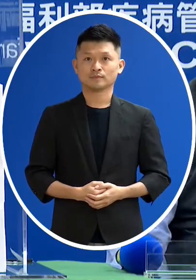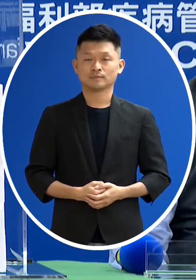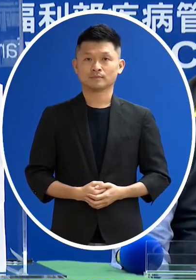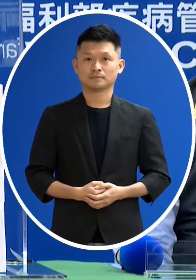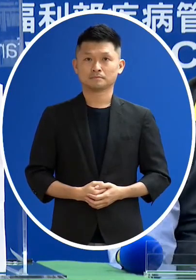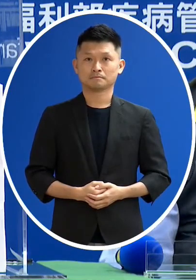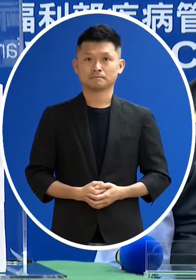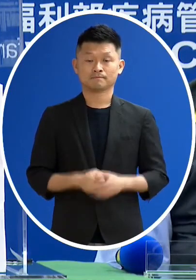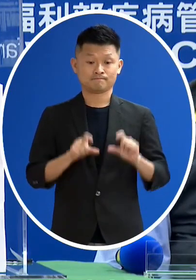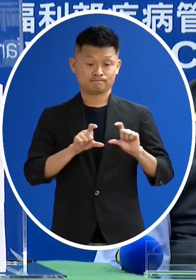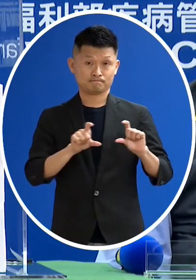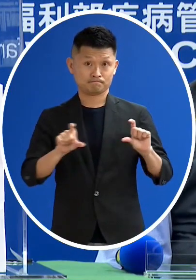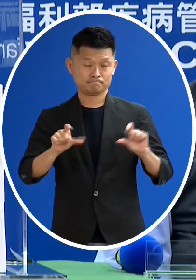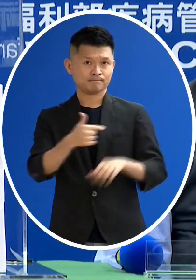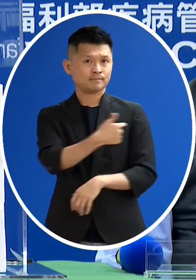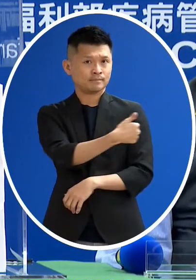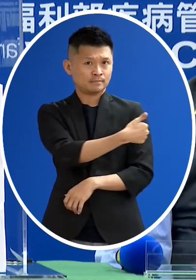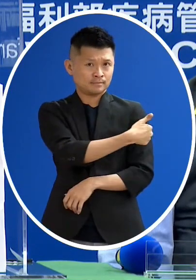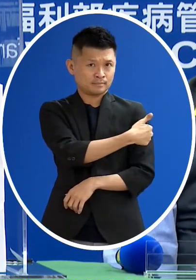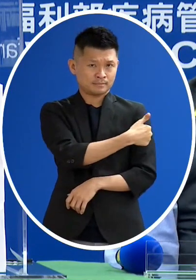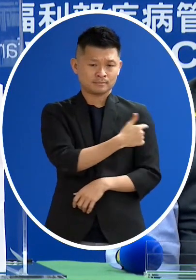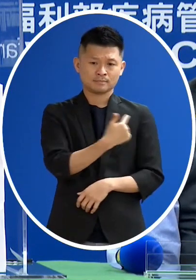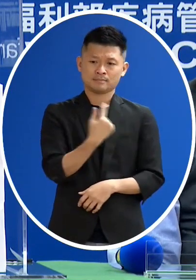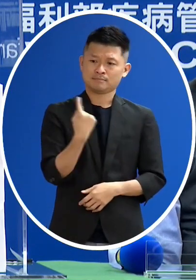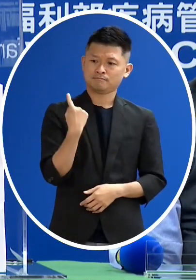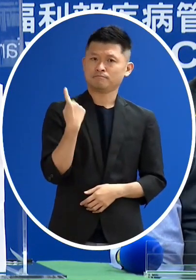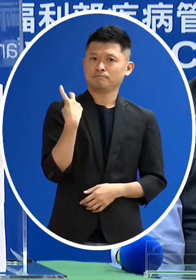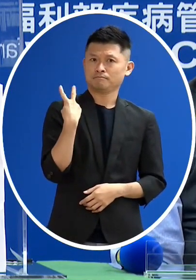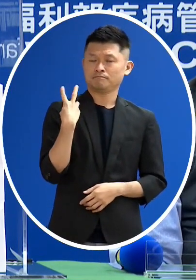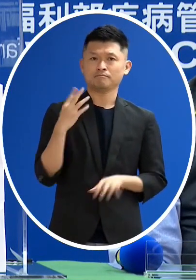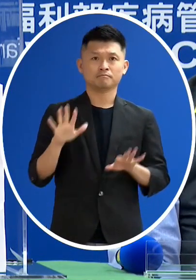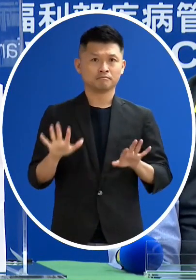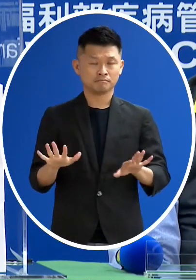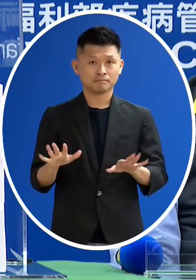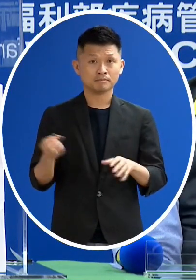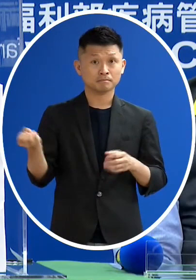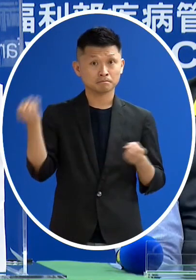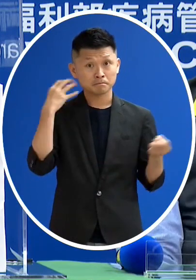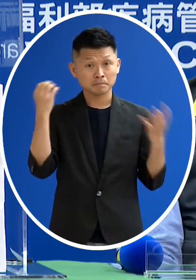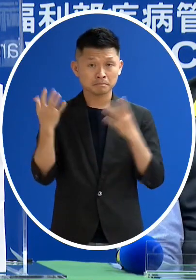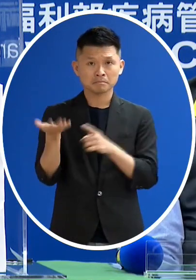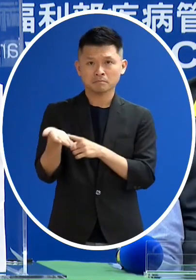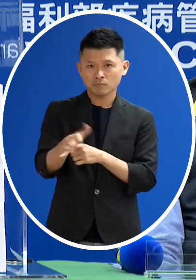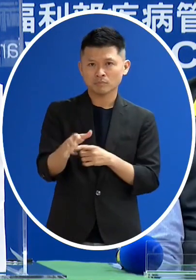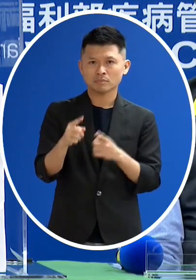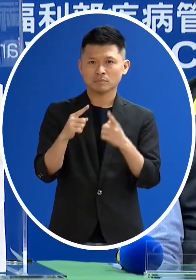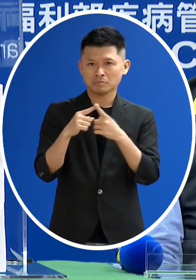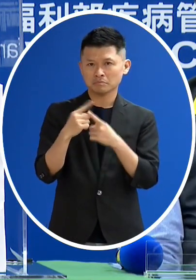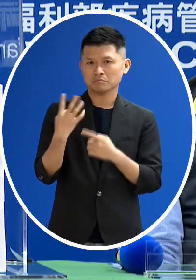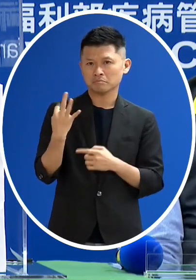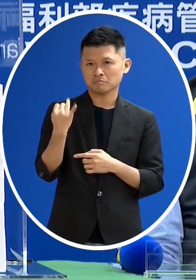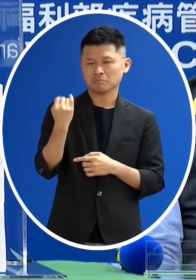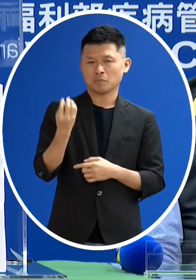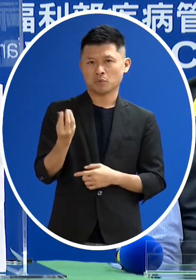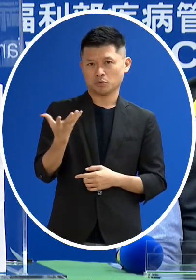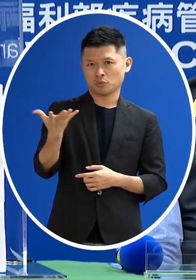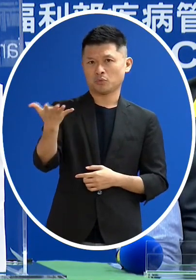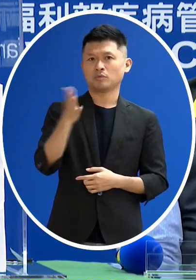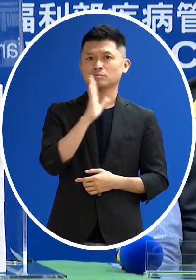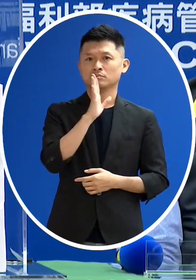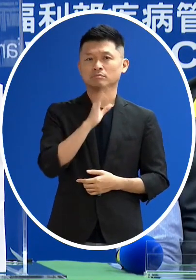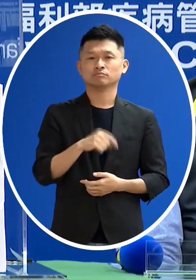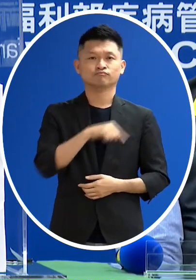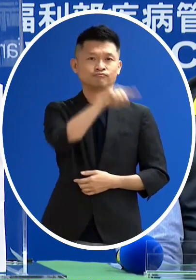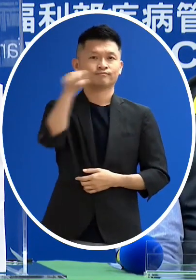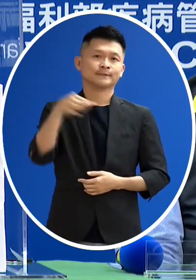在疫苗施打了这几天当然传出来的死亡个案是比较多，那大家